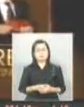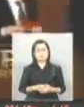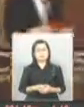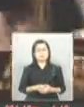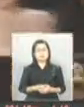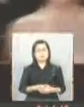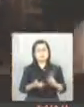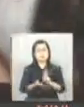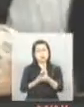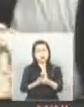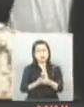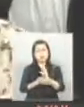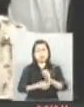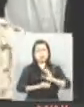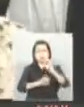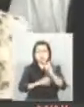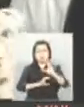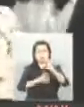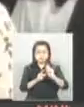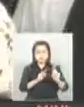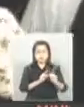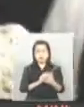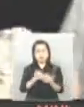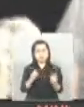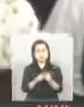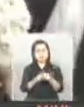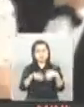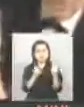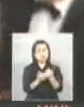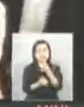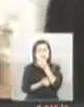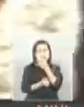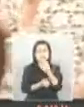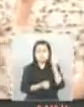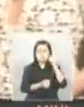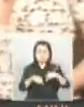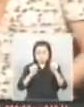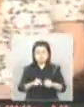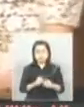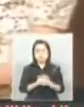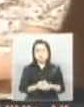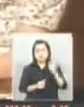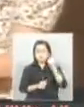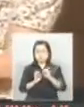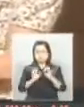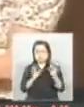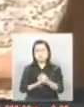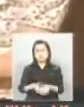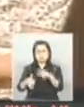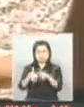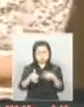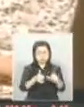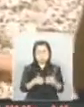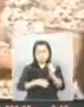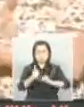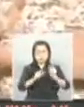ออสการ์ปีนี้ยังเป็นอีกครั้งที่ผู้ชนะจากเวทีสมาคมวิชาชีพมีผลต่อการตัดสินใจอย่างสูงเห็นได้ชัดจากสาขานักแสดงที่เคยคว้าร